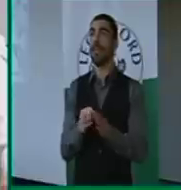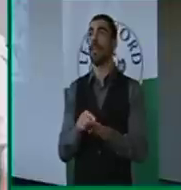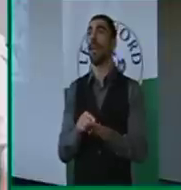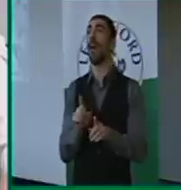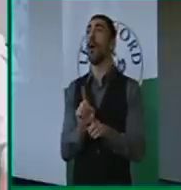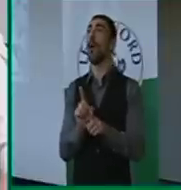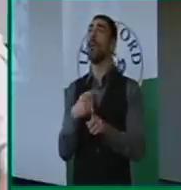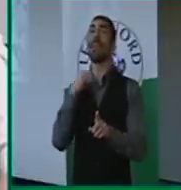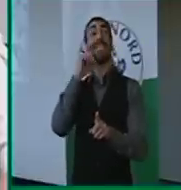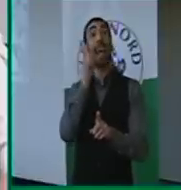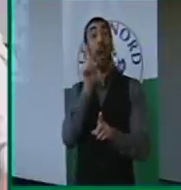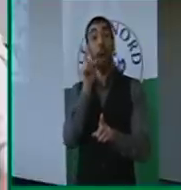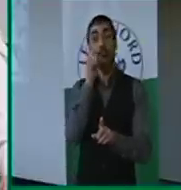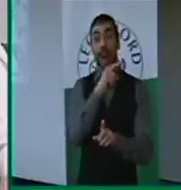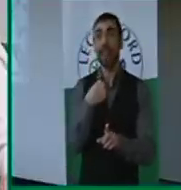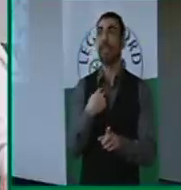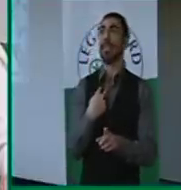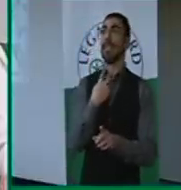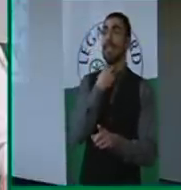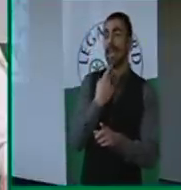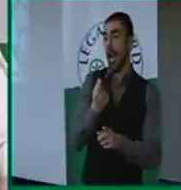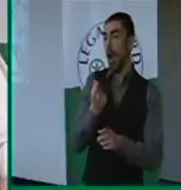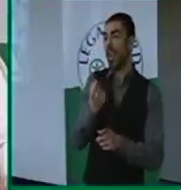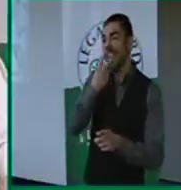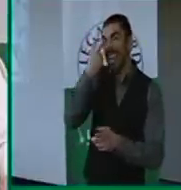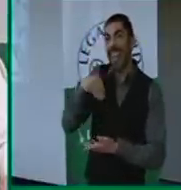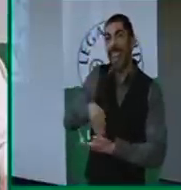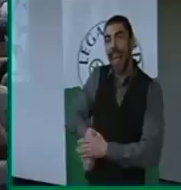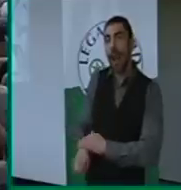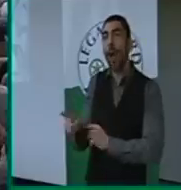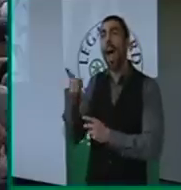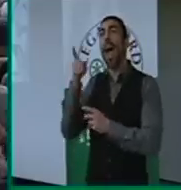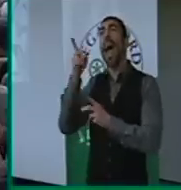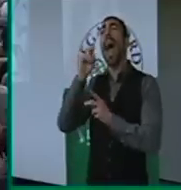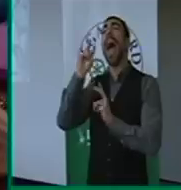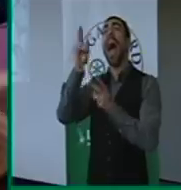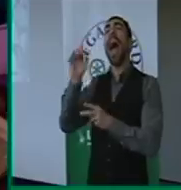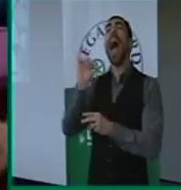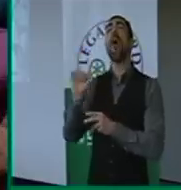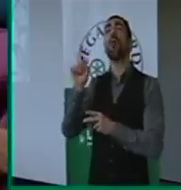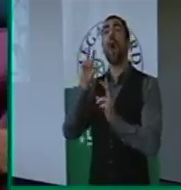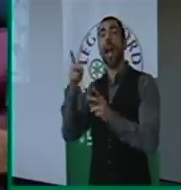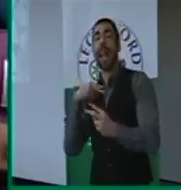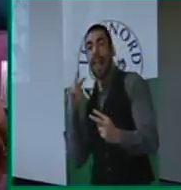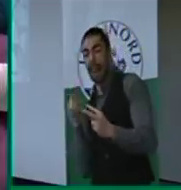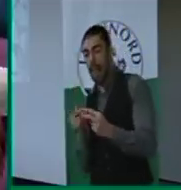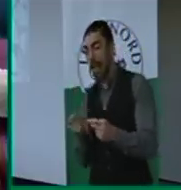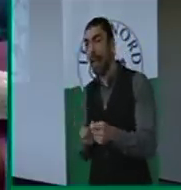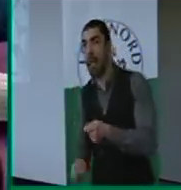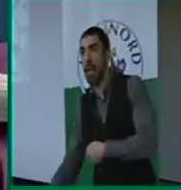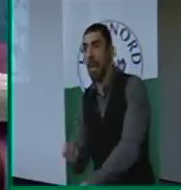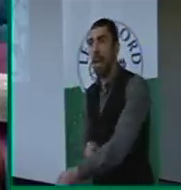l'avesse fatto gratis ci siamo trovati con dei contanti in nero all'autogrill di Fiorenzuola pur di dare un dispiacere allo Stato italiano evidentemente